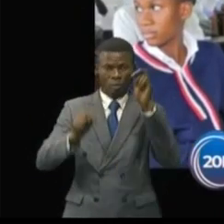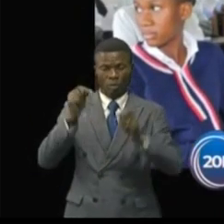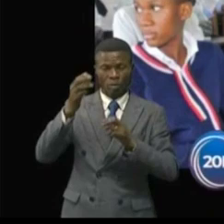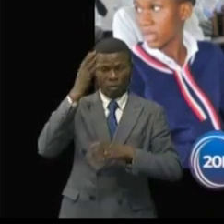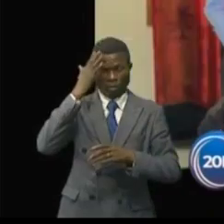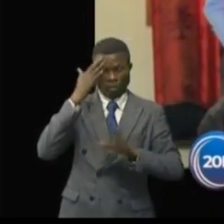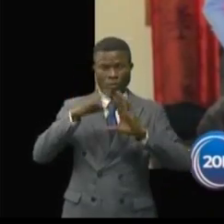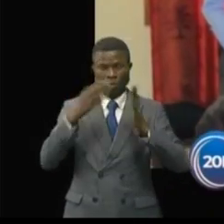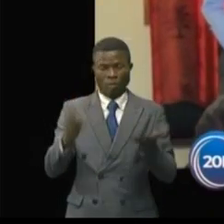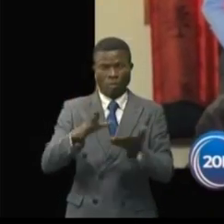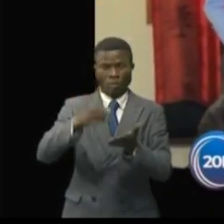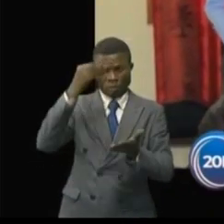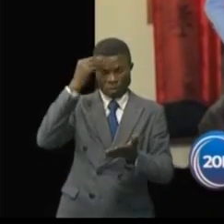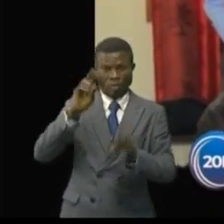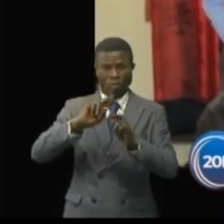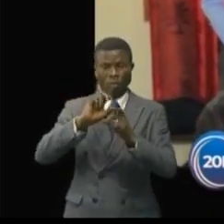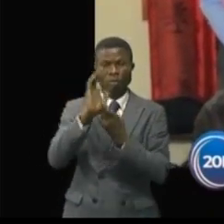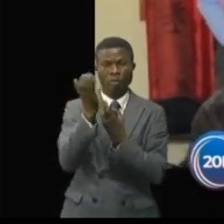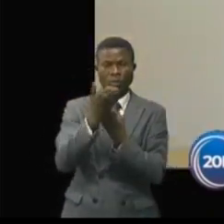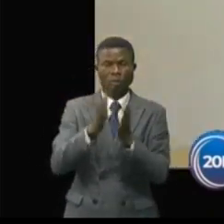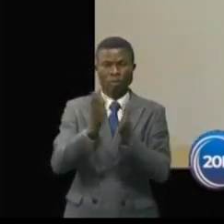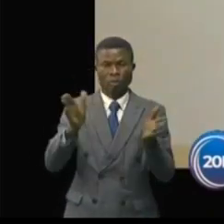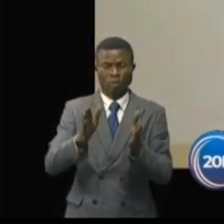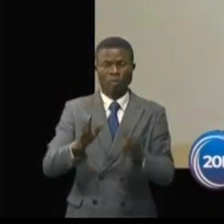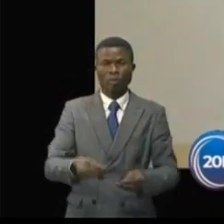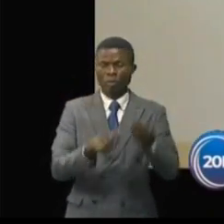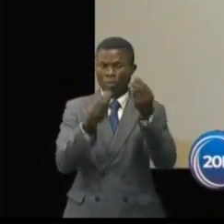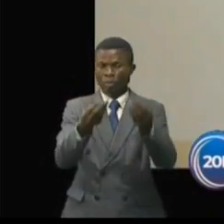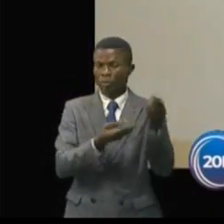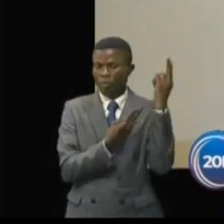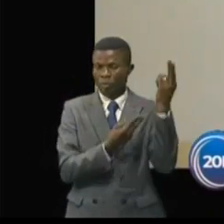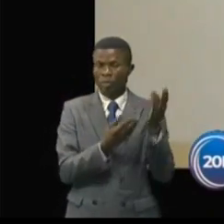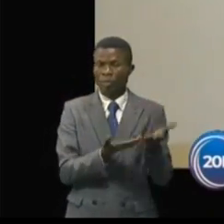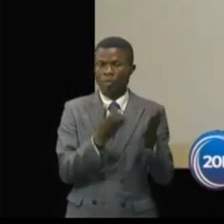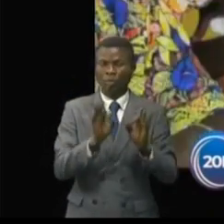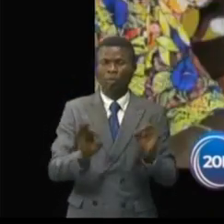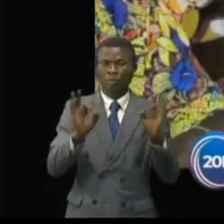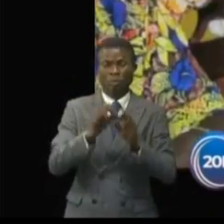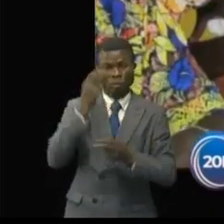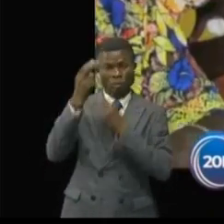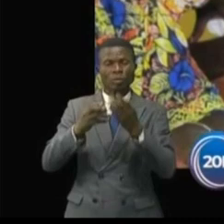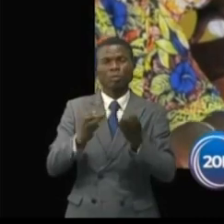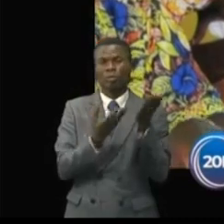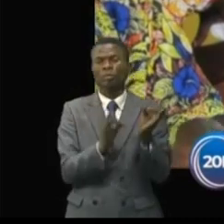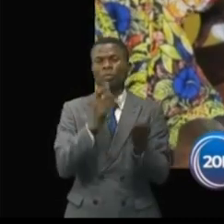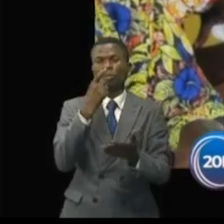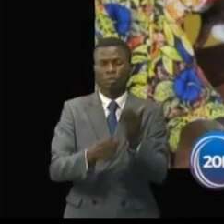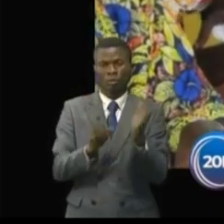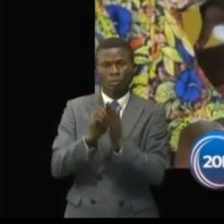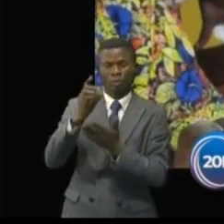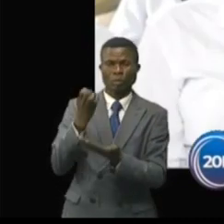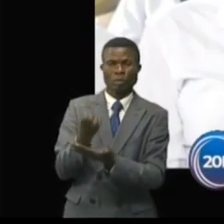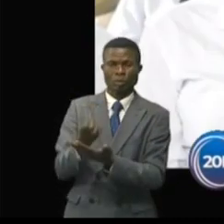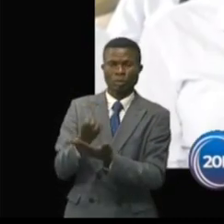connaissances des élèves sur la culture générale, la mise en valeur de l'impact du tourisme sur le développement